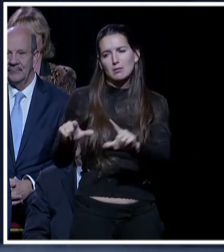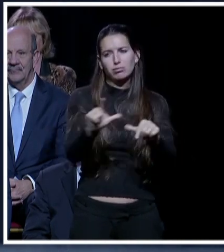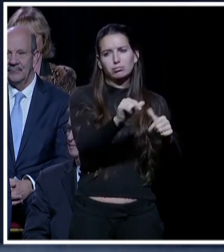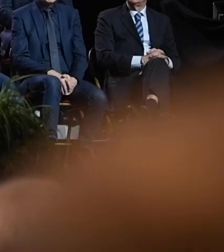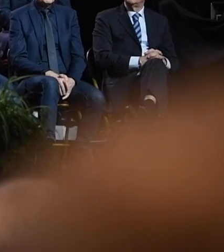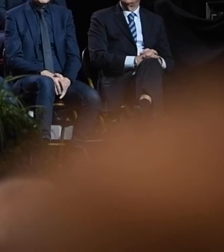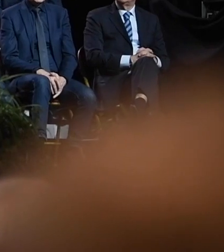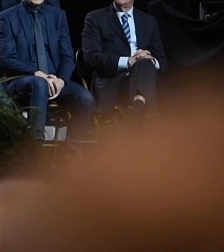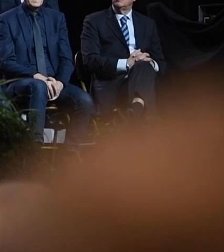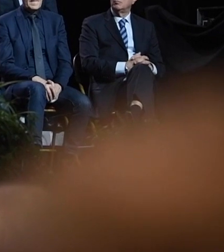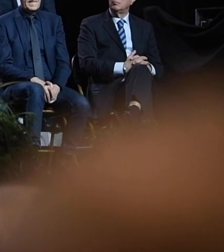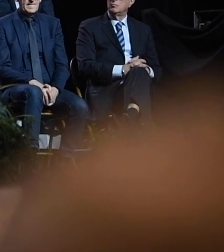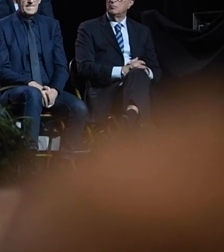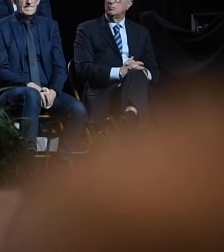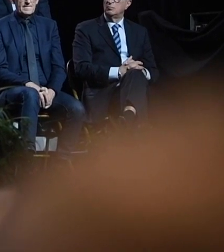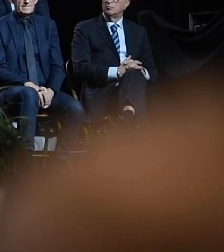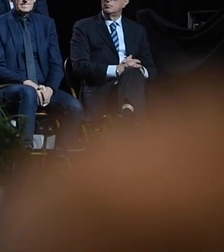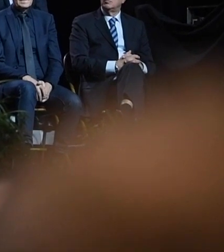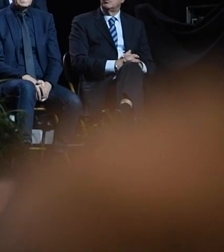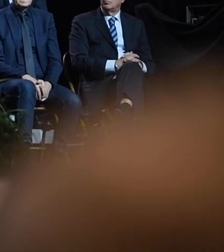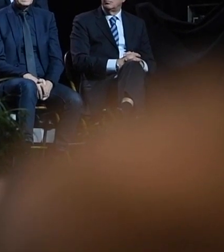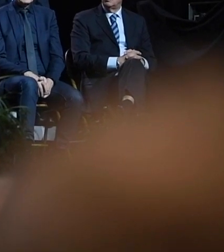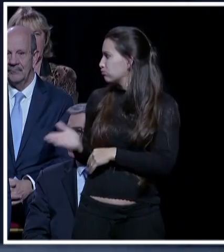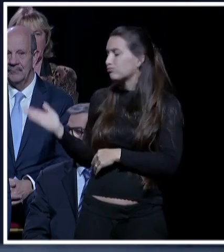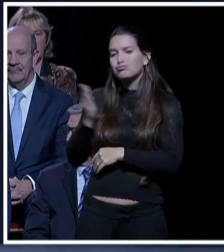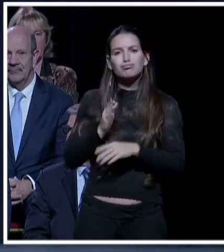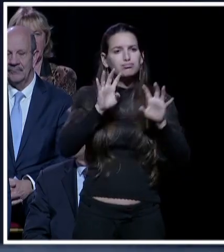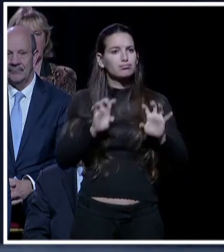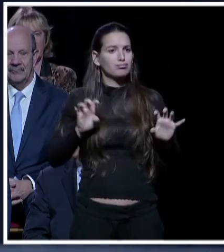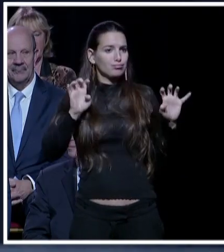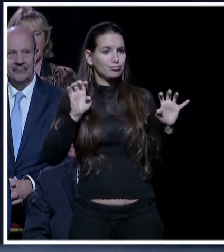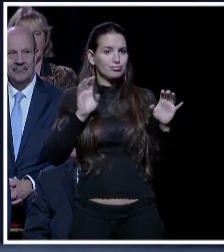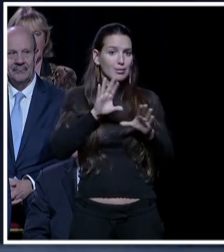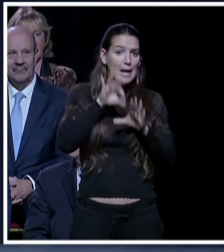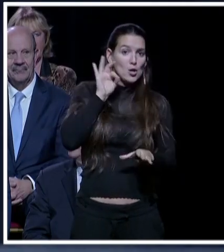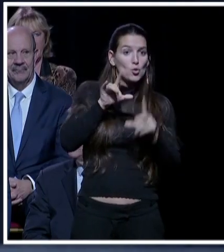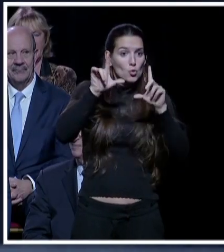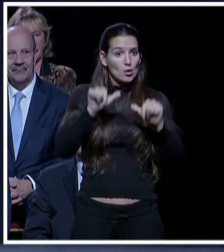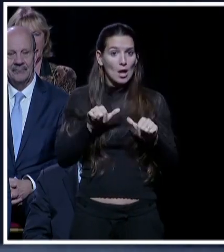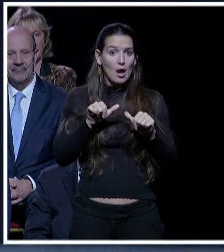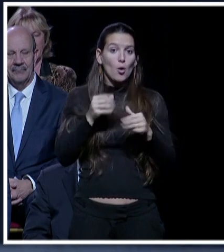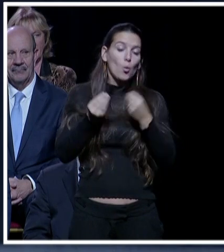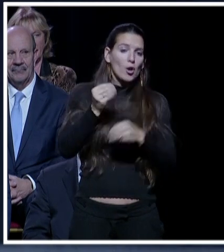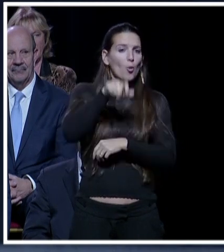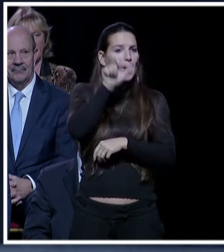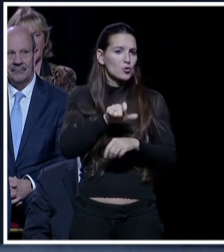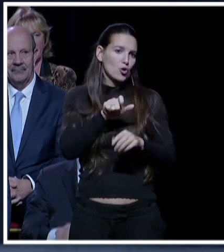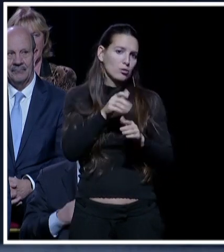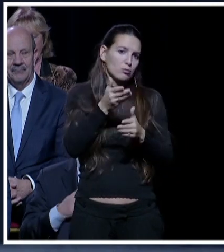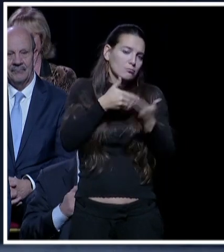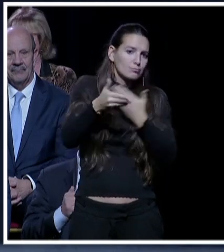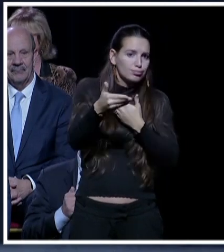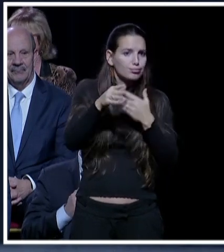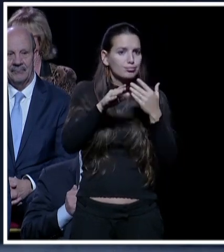cette magnifique tribune avec des élus, soit qui représentent leur maire, soit qui sont des élus maires